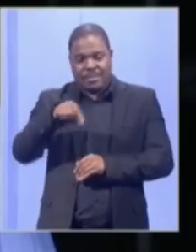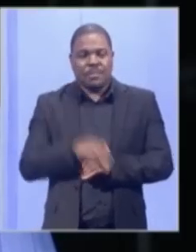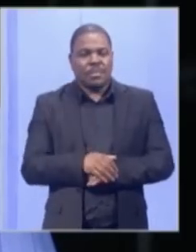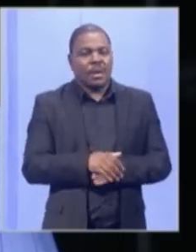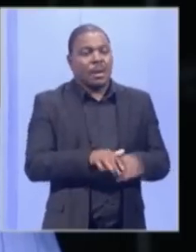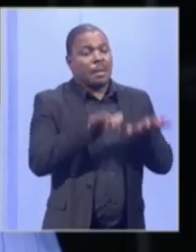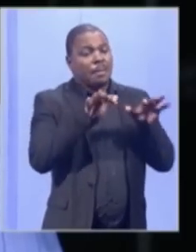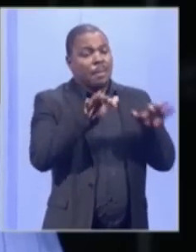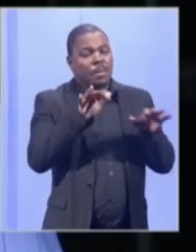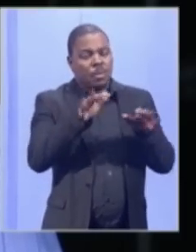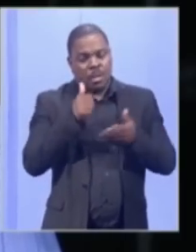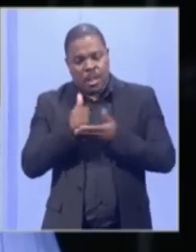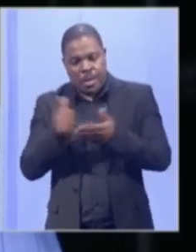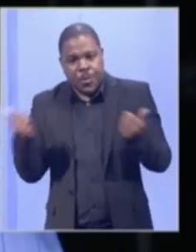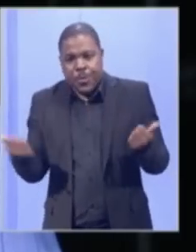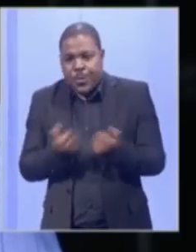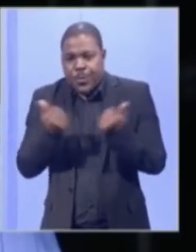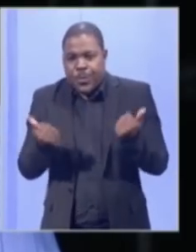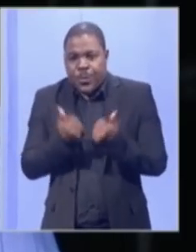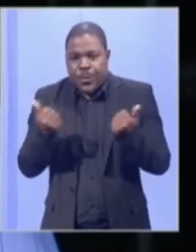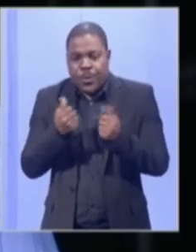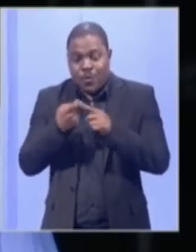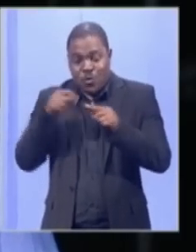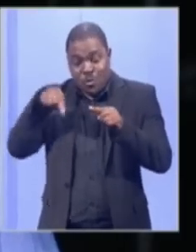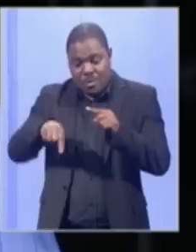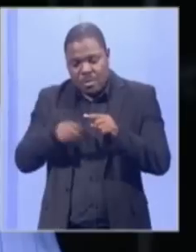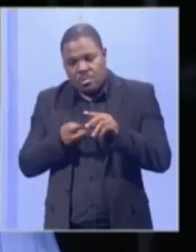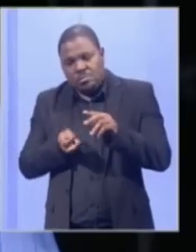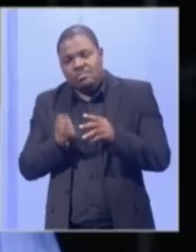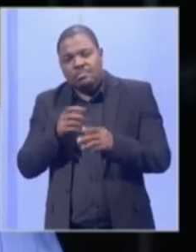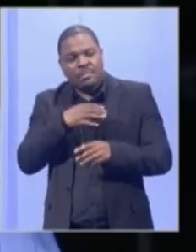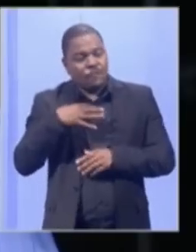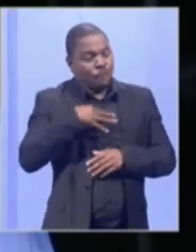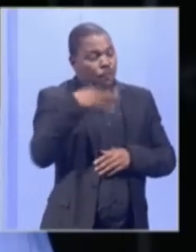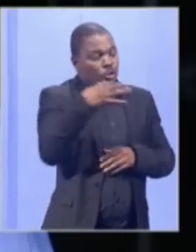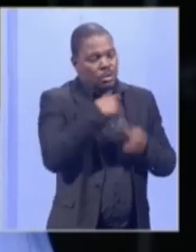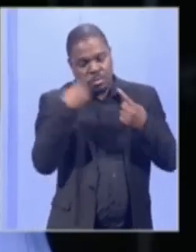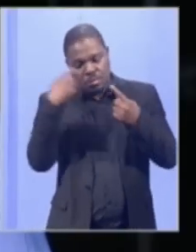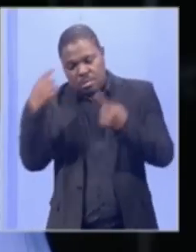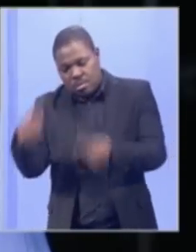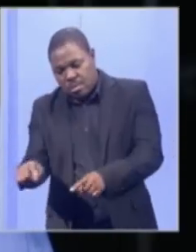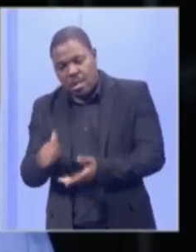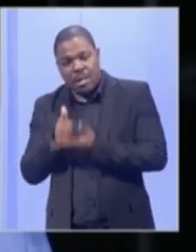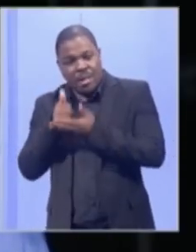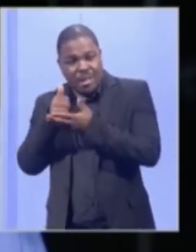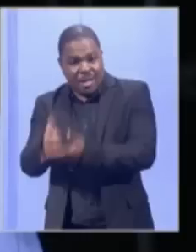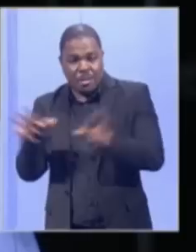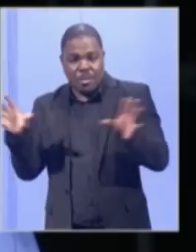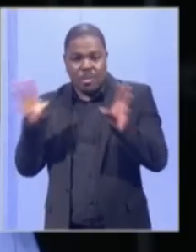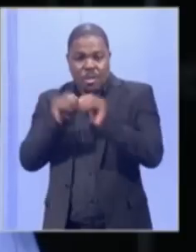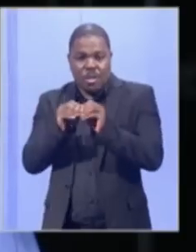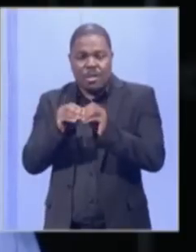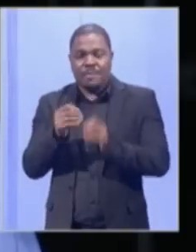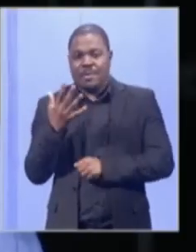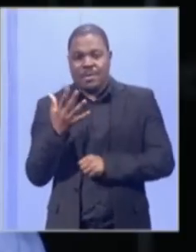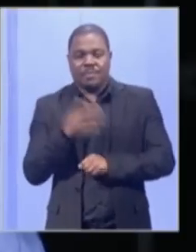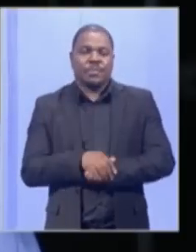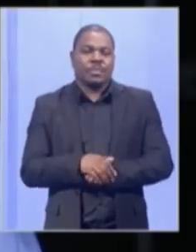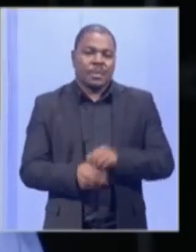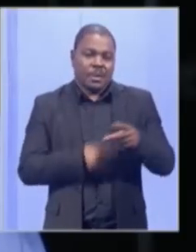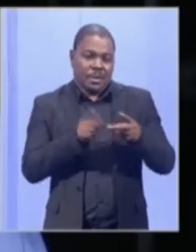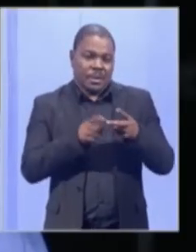ba ba se mo molaong ba ba falositsweng ga jana ba ba ntshitsweng ka fa tlase ga lefatshe ke ba ithaopi bao ba ile gore ke baagi ba Stilfontein ga jana eme go tlhano mme